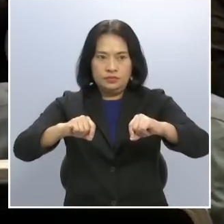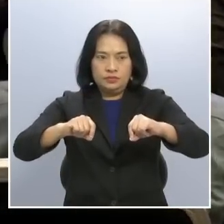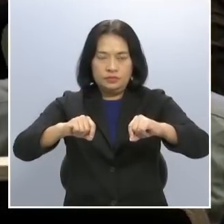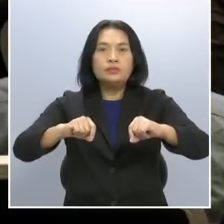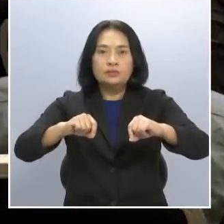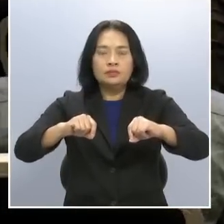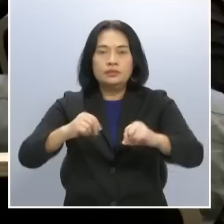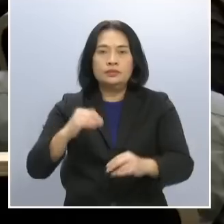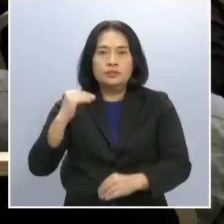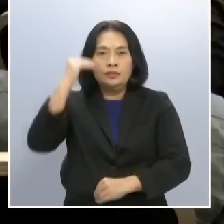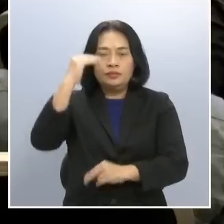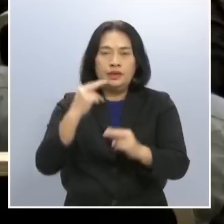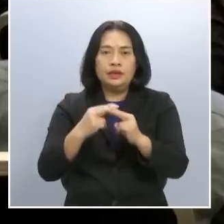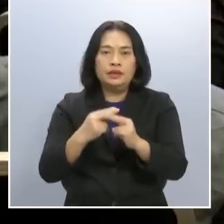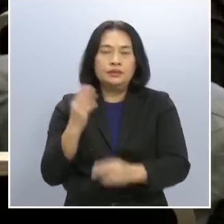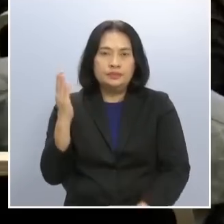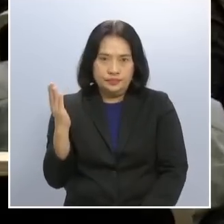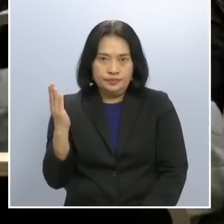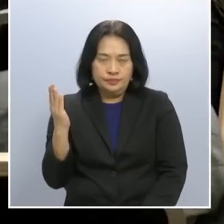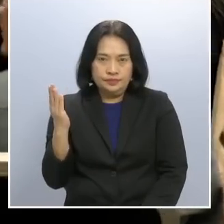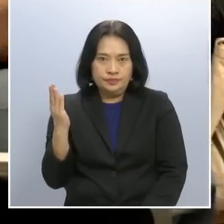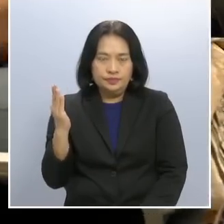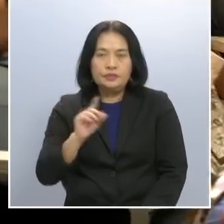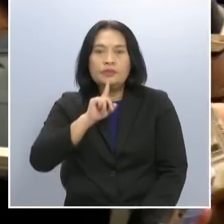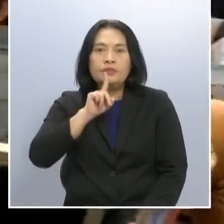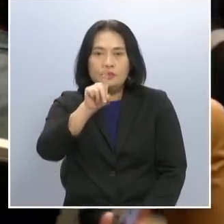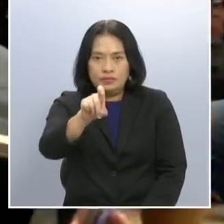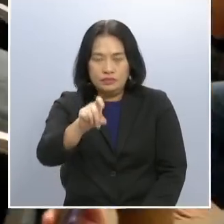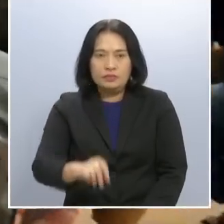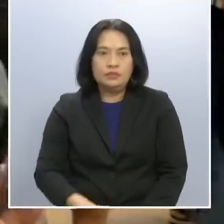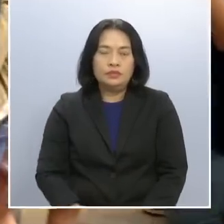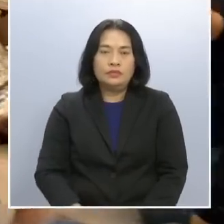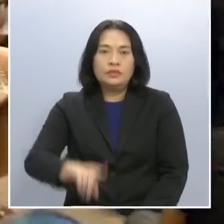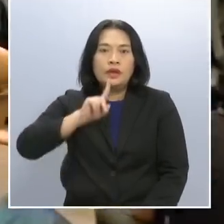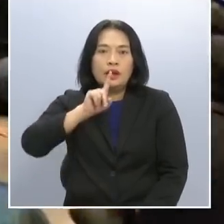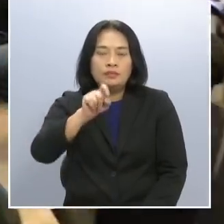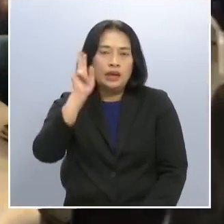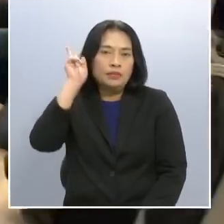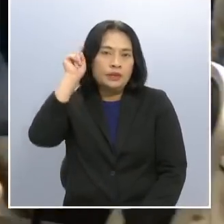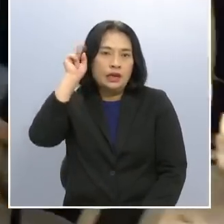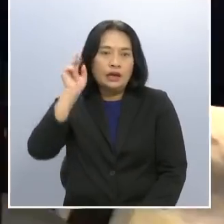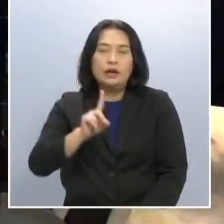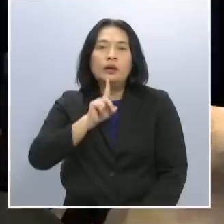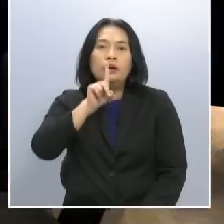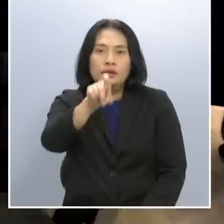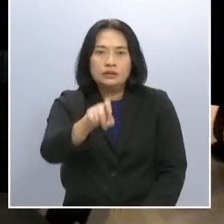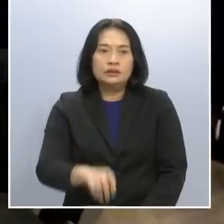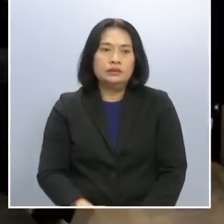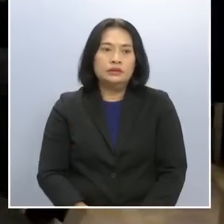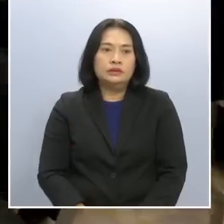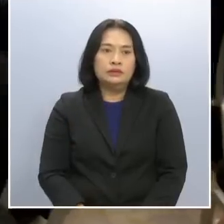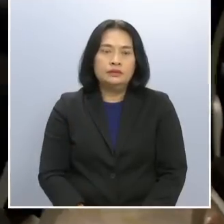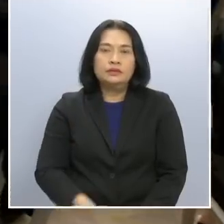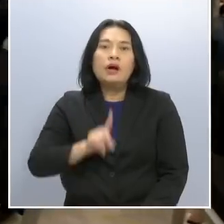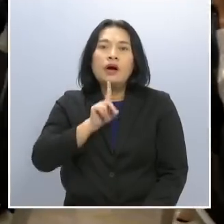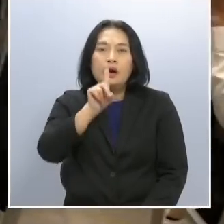นะแกก็ลุกขึ้นมาแล้วแกก็มีคำถามแกบอกว่ามันเป็นคำถามจากสื่อมวลชนและแกก็ถามบ